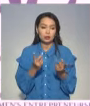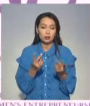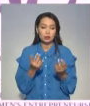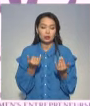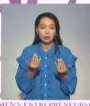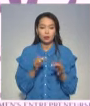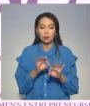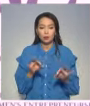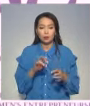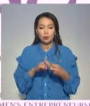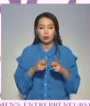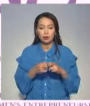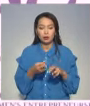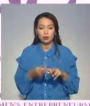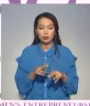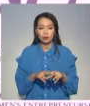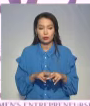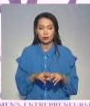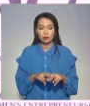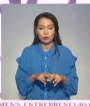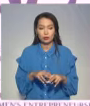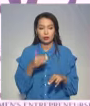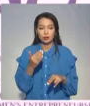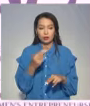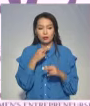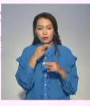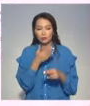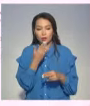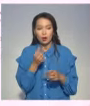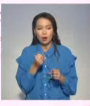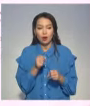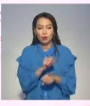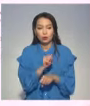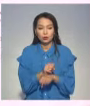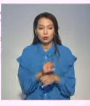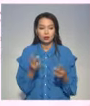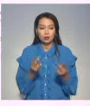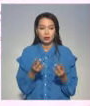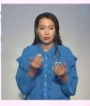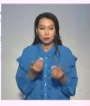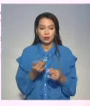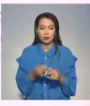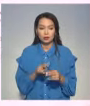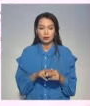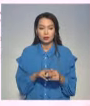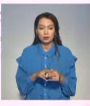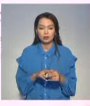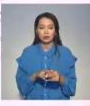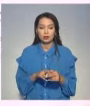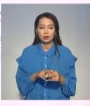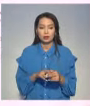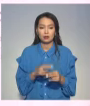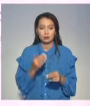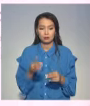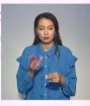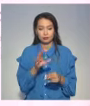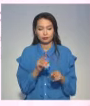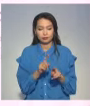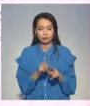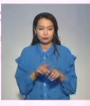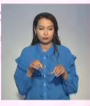кететін мәселе, бұны тек қарау емес, уақытша тоқтату керек. Қазір қайта-қайта кіріс департаментіне шақырып, бұларға қолына қағаз сатып отыр, айыппұл